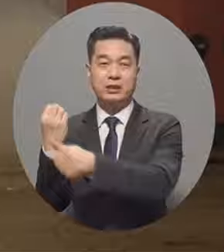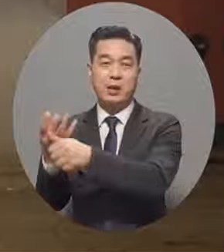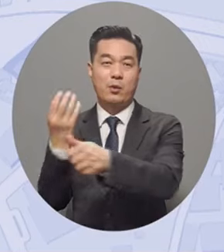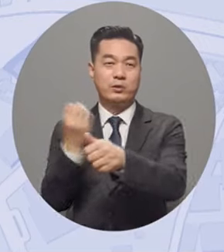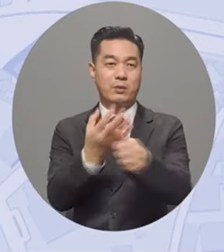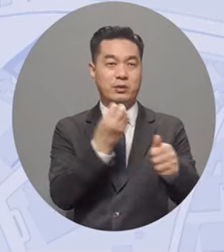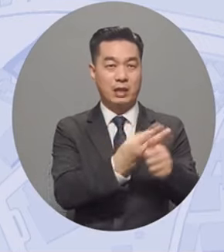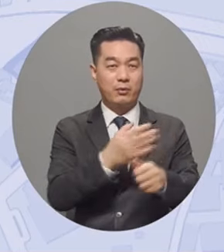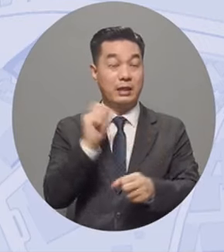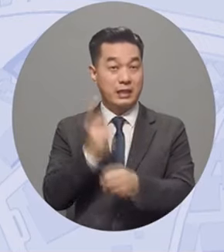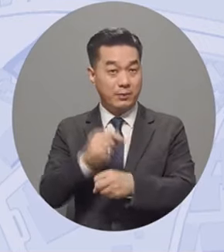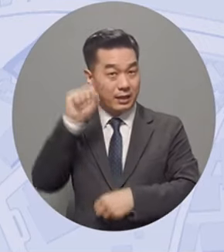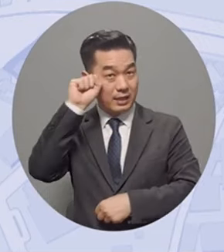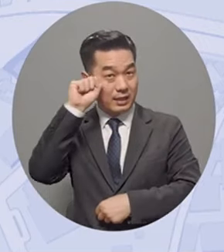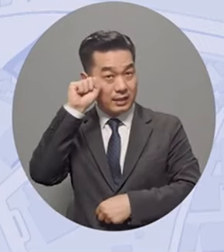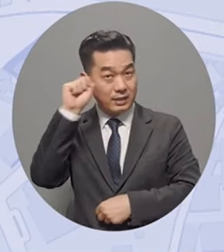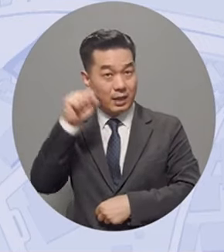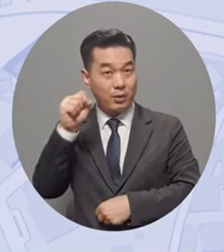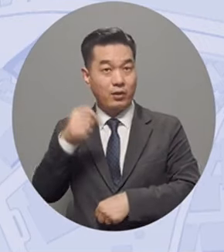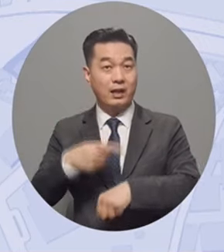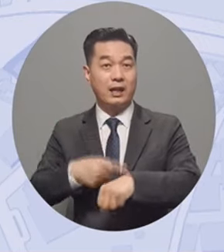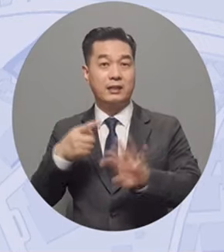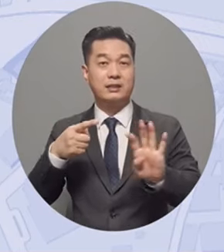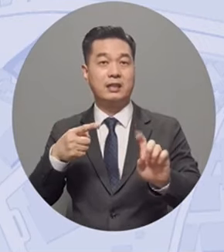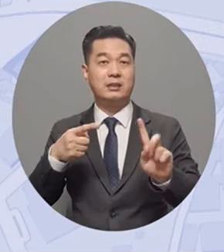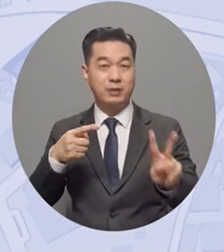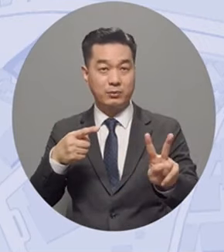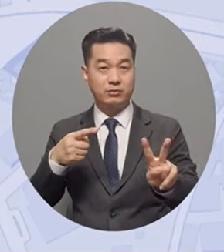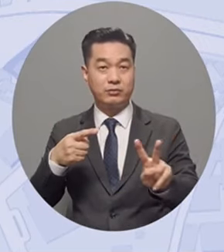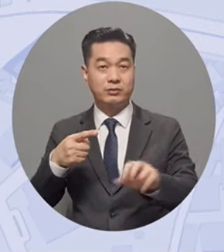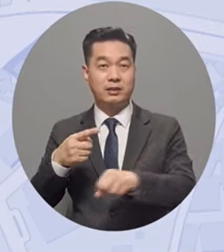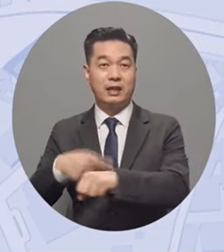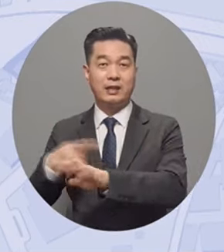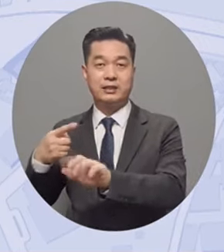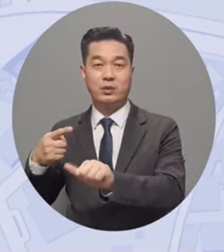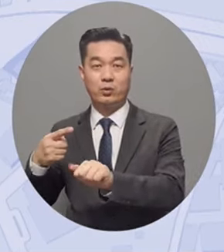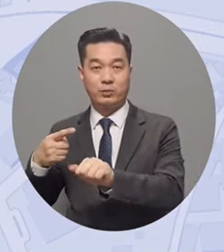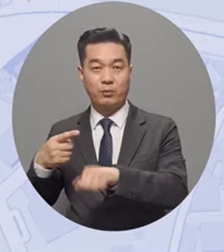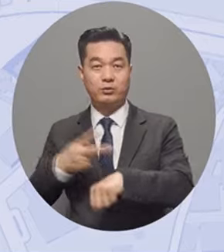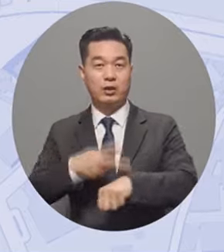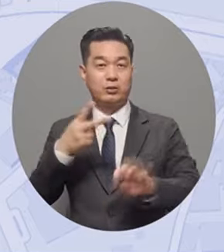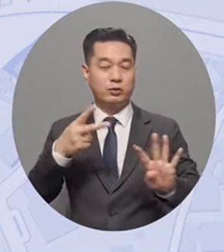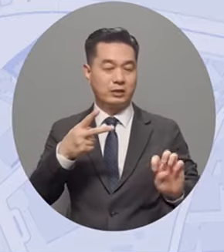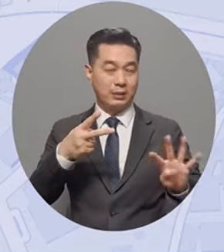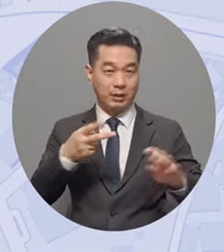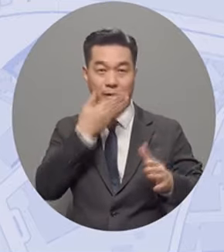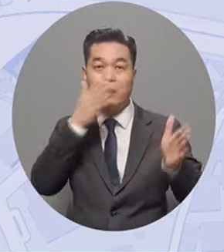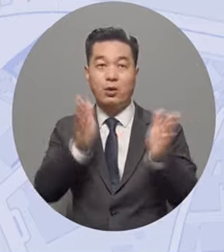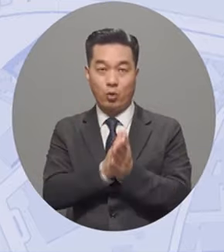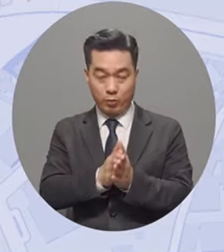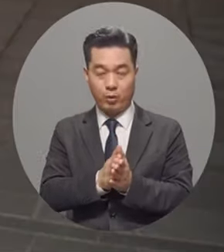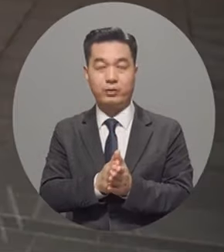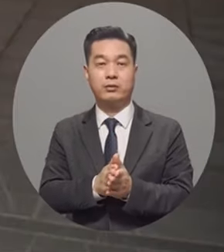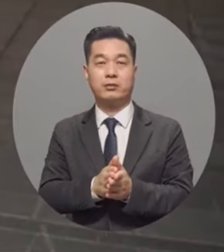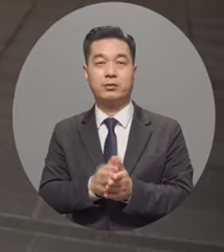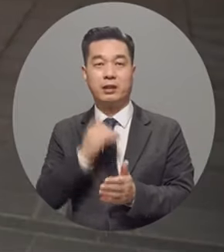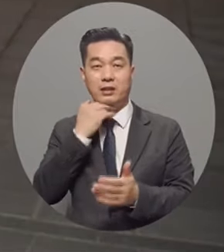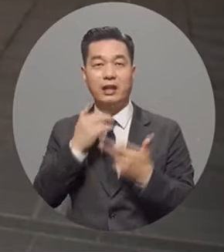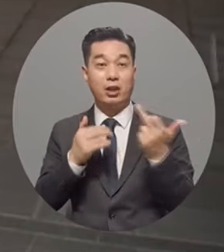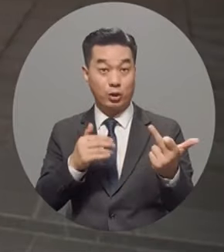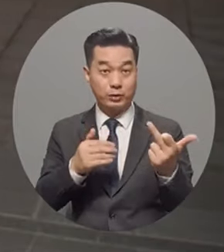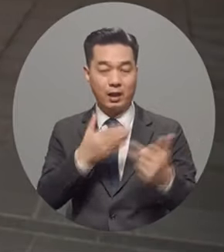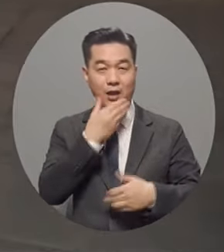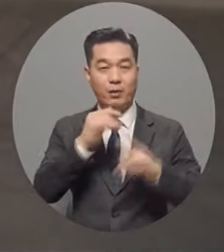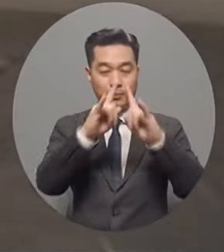이미 새벽 42분과 55분, 2시 44분, 세 차례에 걸쳐 공범인 17살 임모 군이